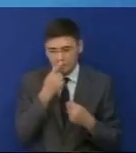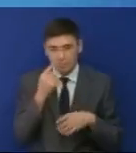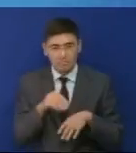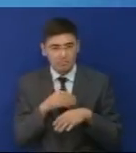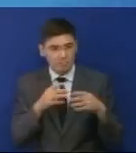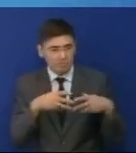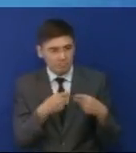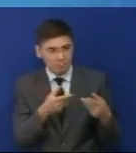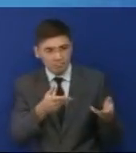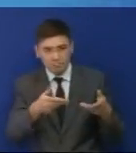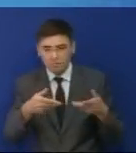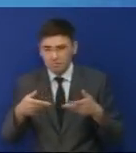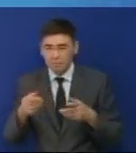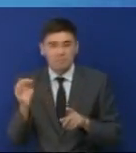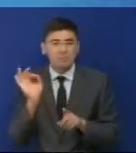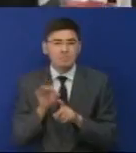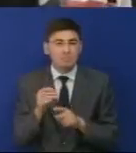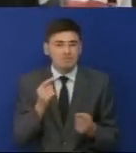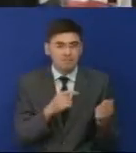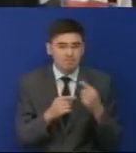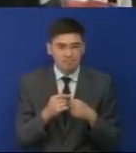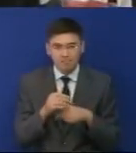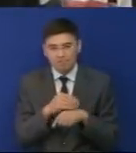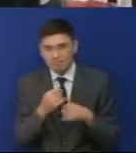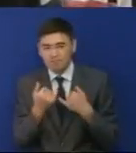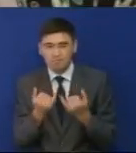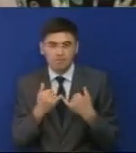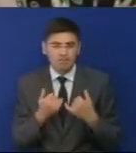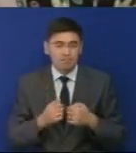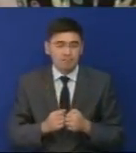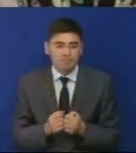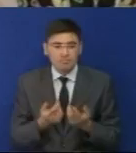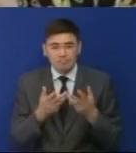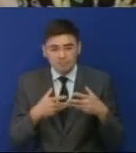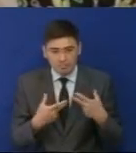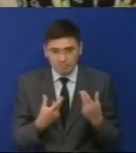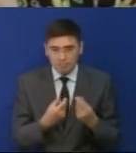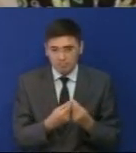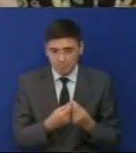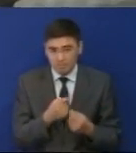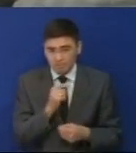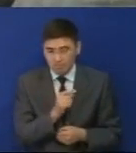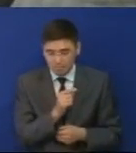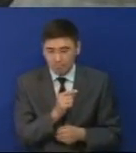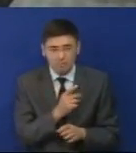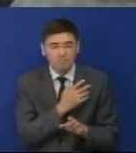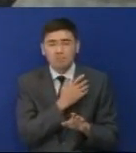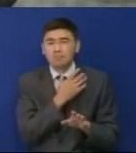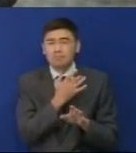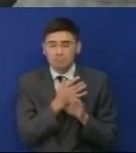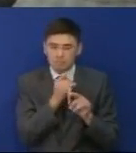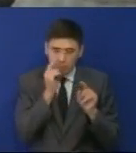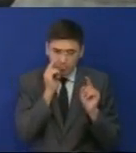дружбы между супругами родина начинается с семьи семья опоры нации все больше особенно в последнее время уделяется